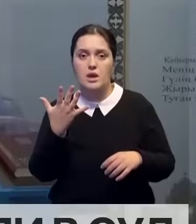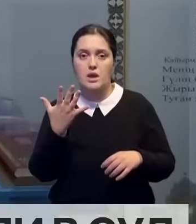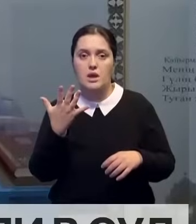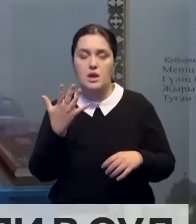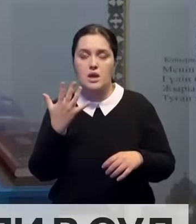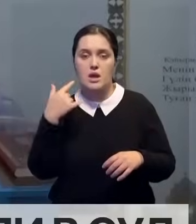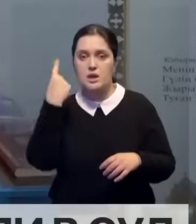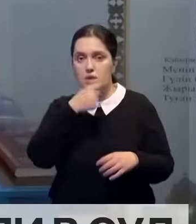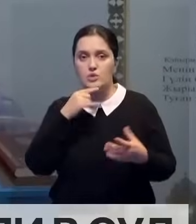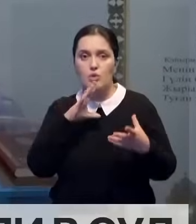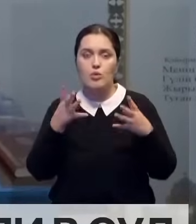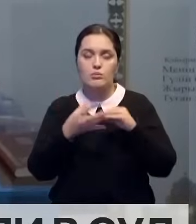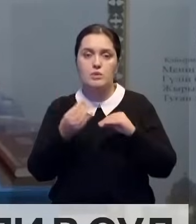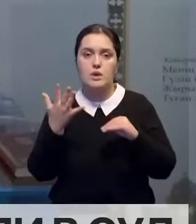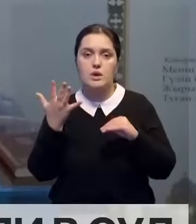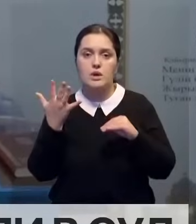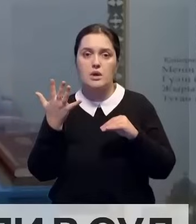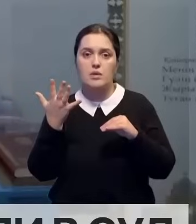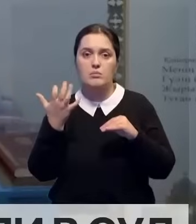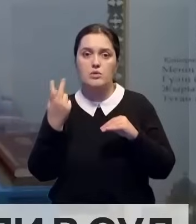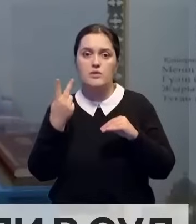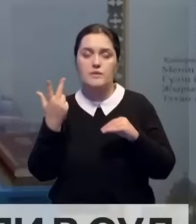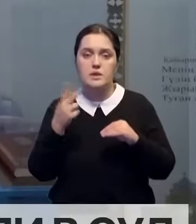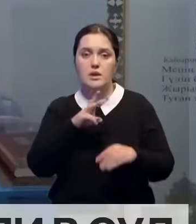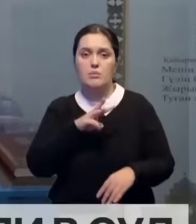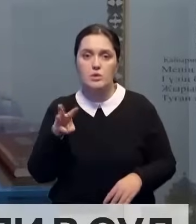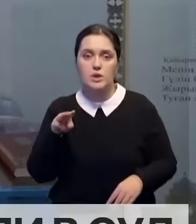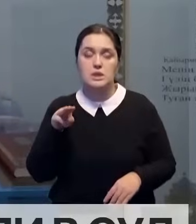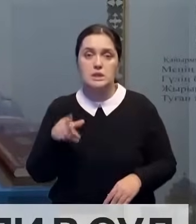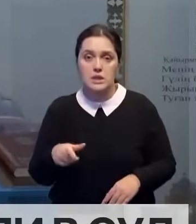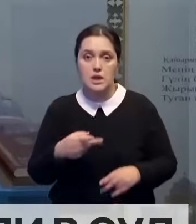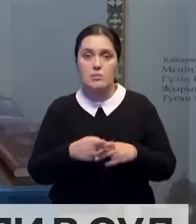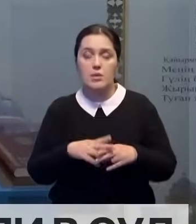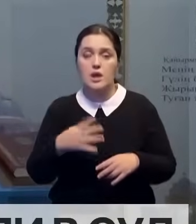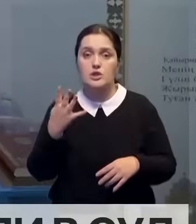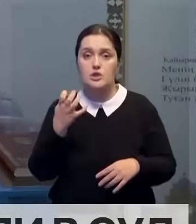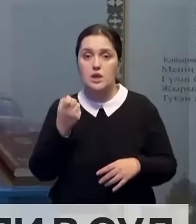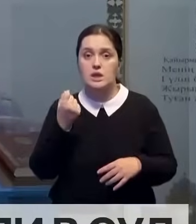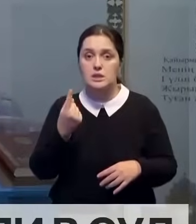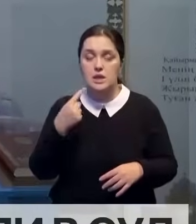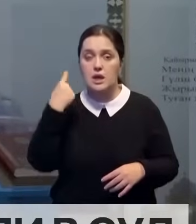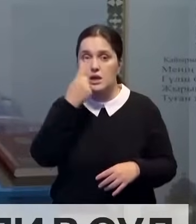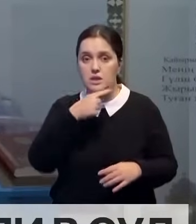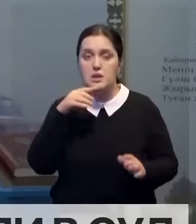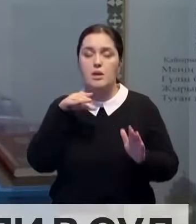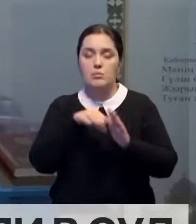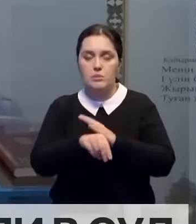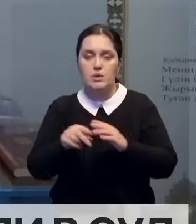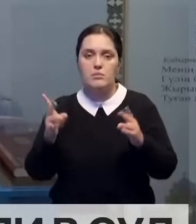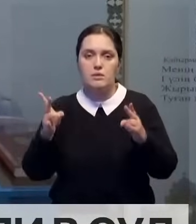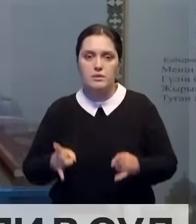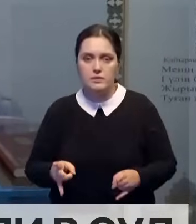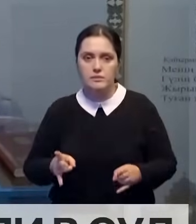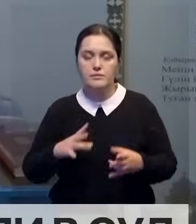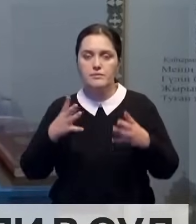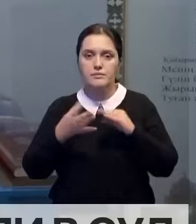425 лиц на общую сумму 523 миллиона тенге. Из них 411 лиц признаны потерпевшими